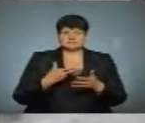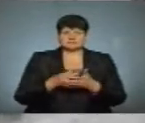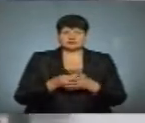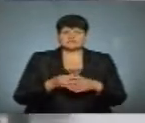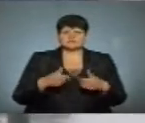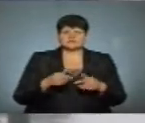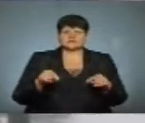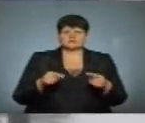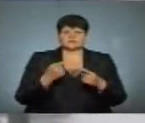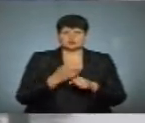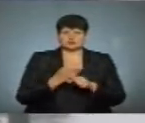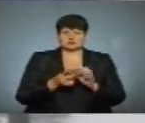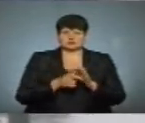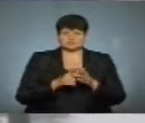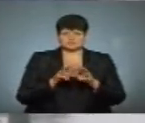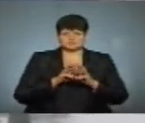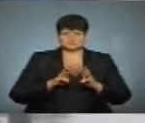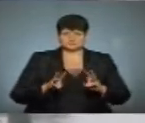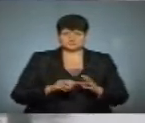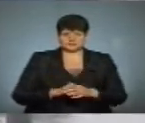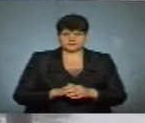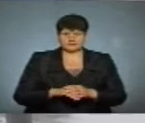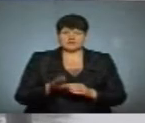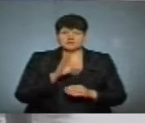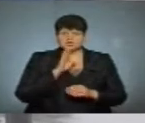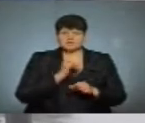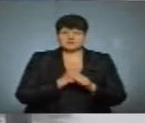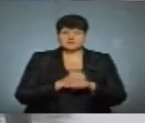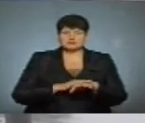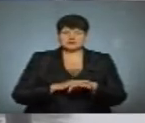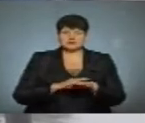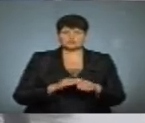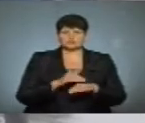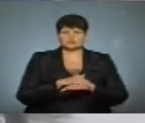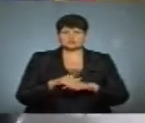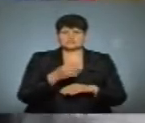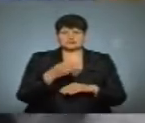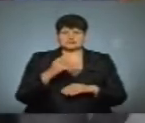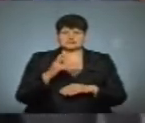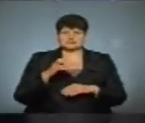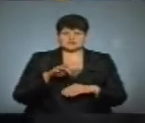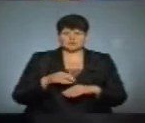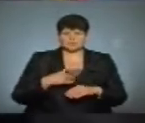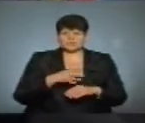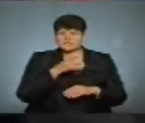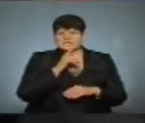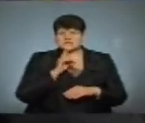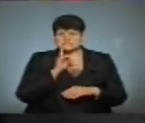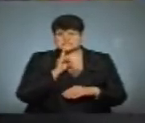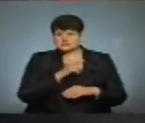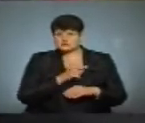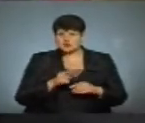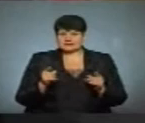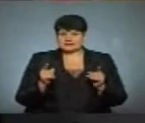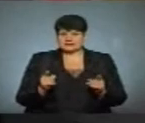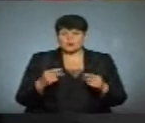відновити роботу до Кабміну, каже підприємиця Ірина Мирон. Жінка працює на ринку, що на вулиці 15 квітня. У мене є сезонний одяг, в тому